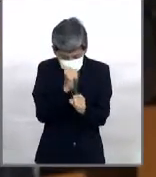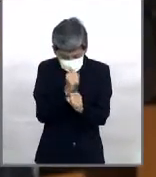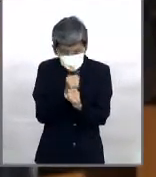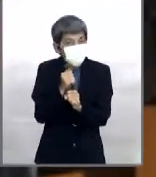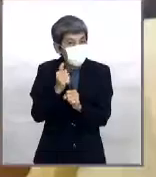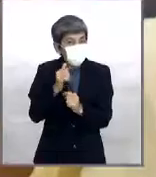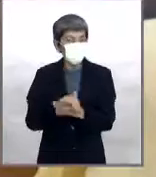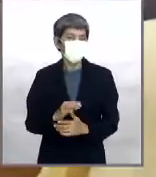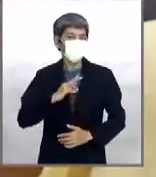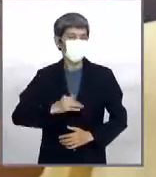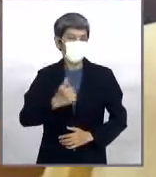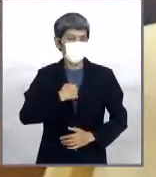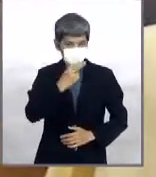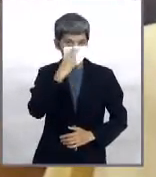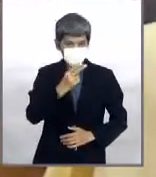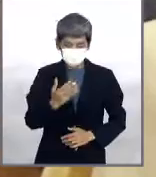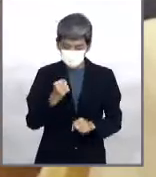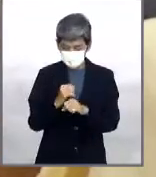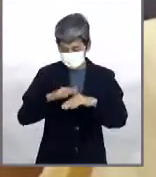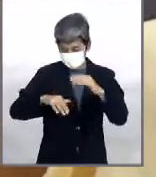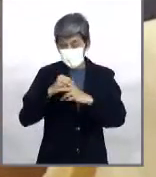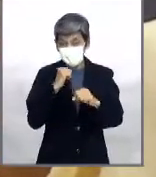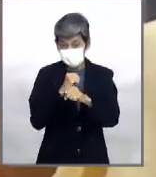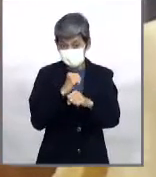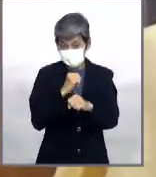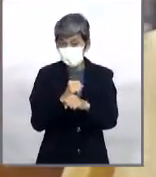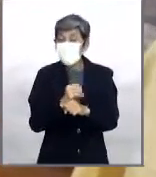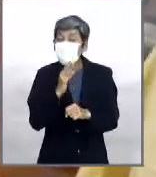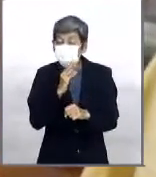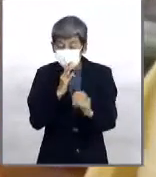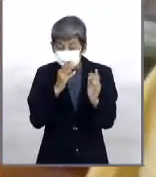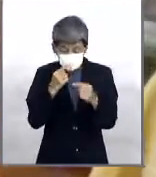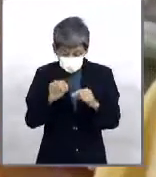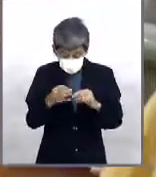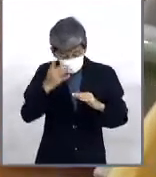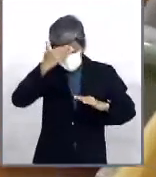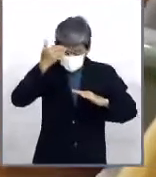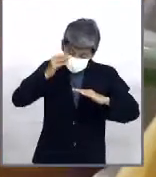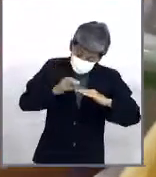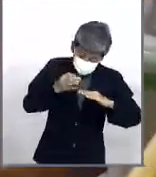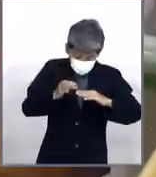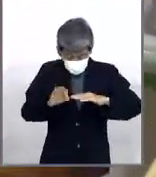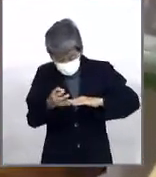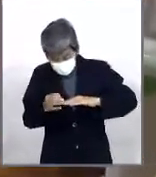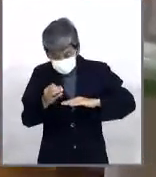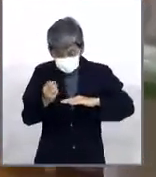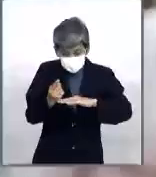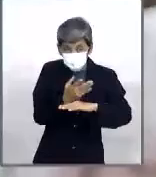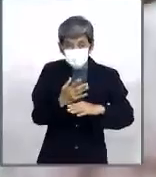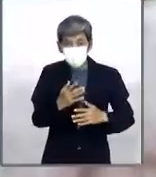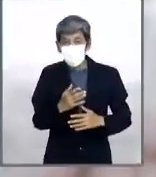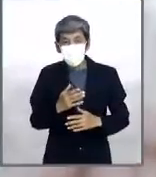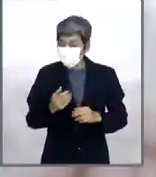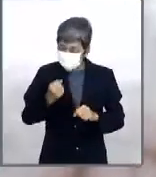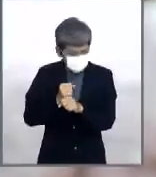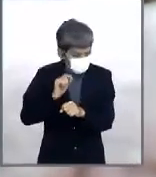ผม เห็นด้วยค่ะเมื่อกี้ที่ได้ฝึกทำอะค่ะถ้าวอกแวกหรือจำไม่ได้ว่าเส้นไหน1 2 3 4อ่